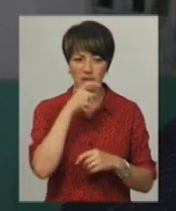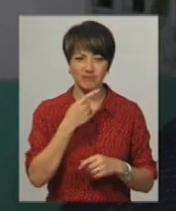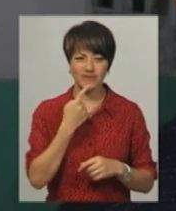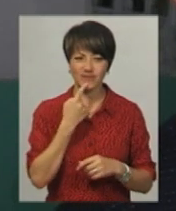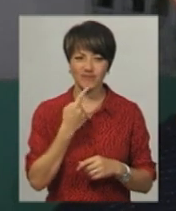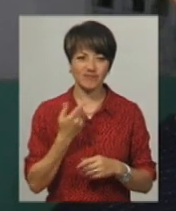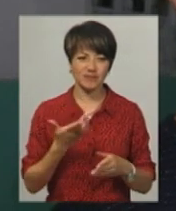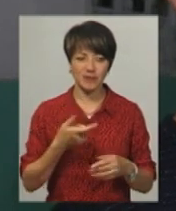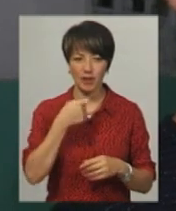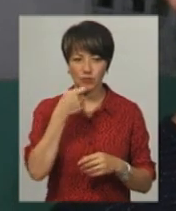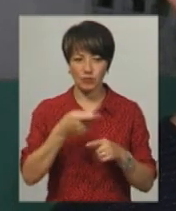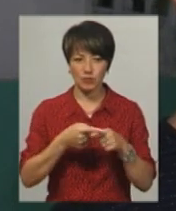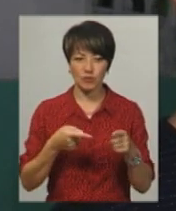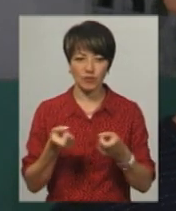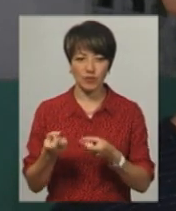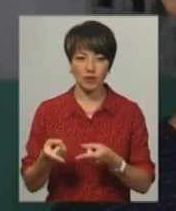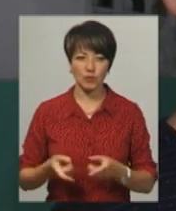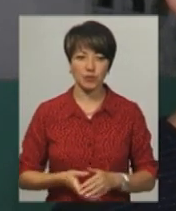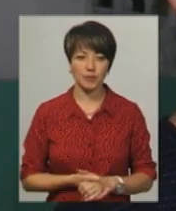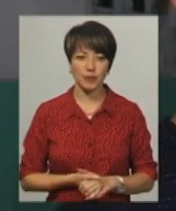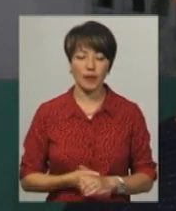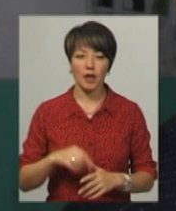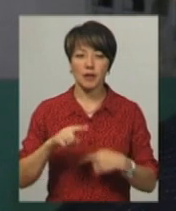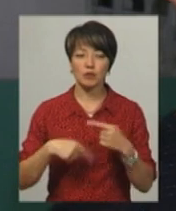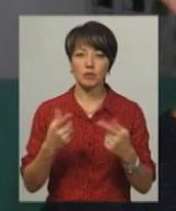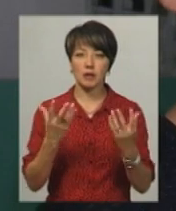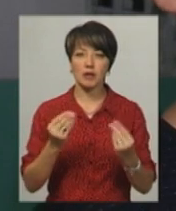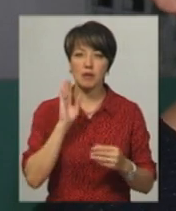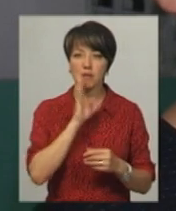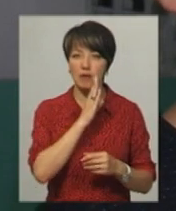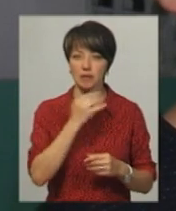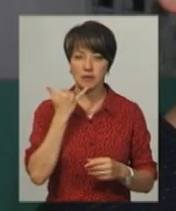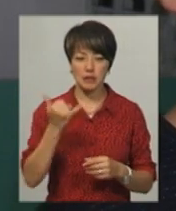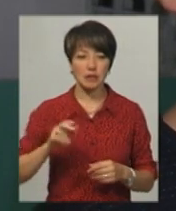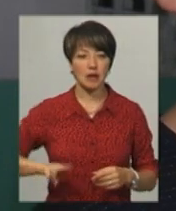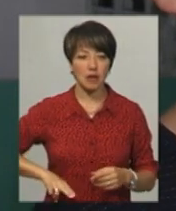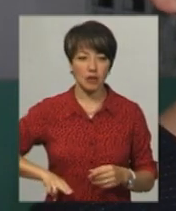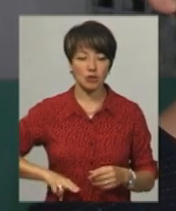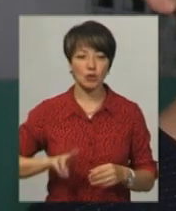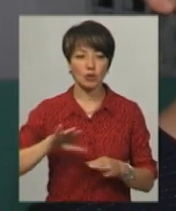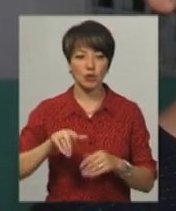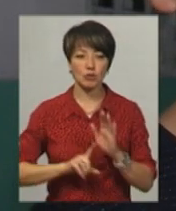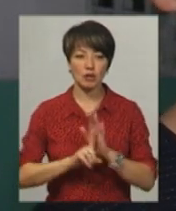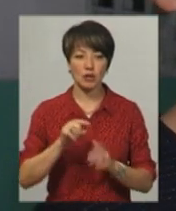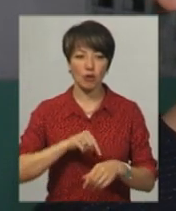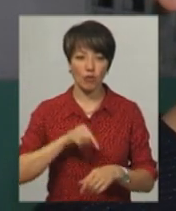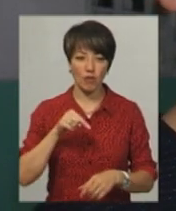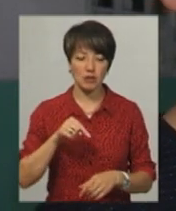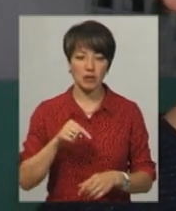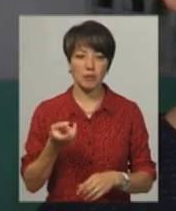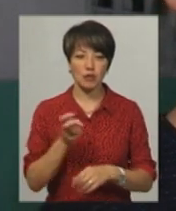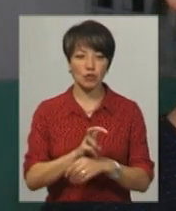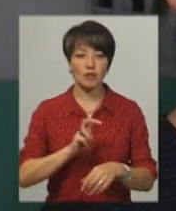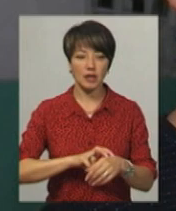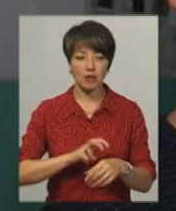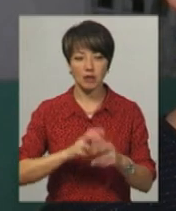я з'їв півложки і викинув. Наступного дня мама зателефонувала директору, і тільки тоді почали реагувати. Прийшов